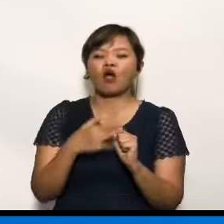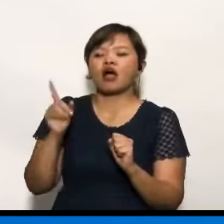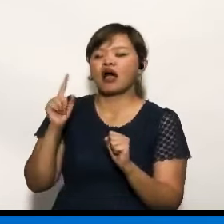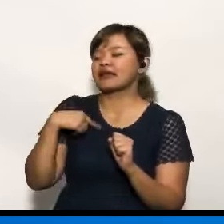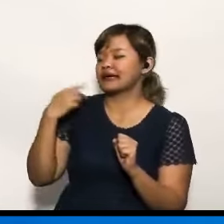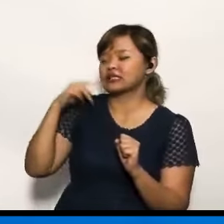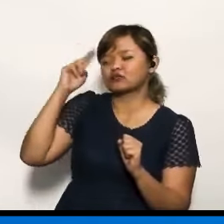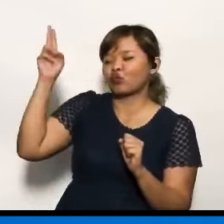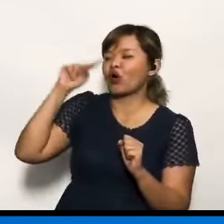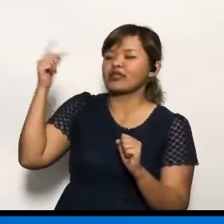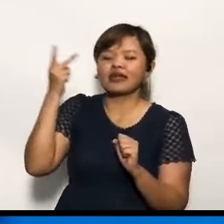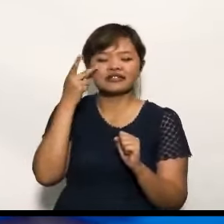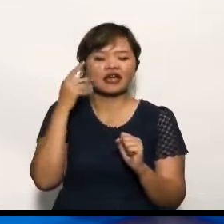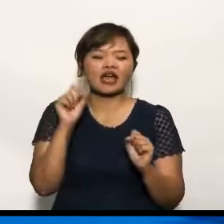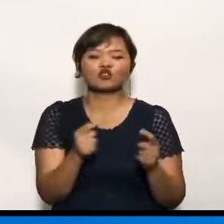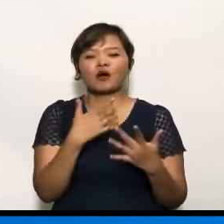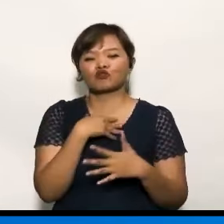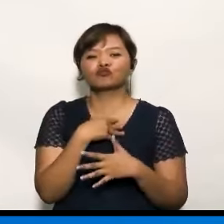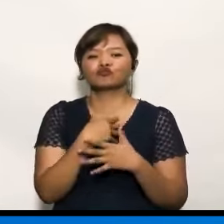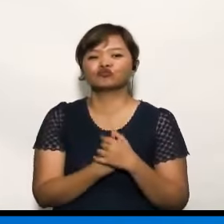mengizinkan Tuhan untuk menjaga kehidupanku.